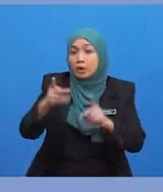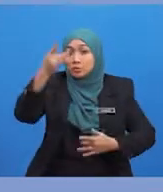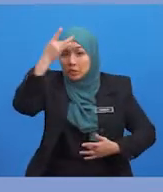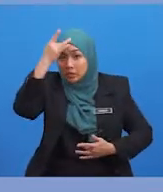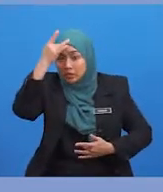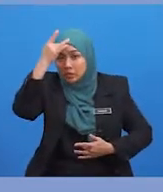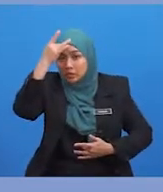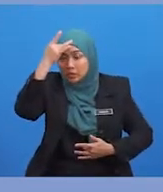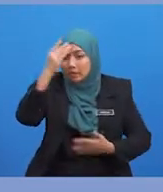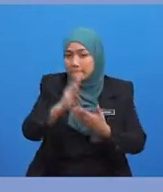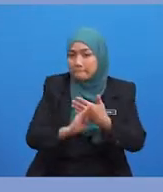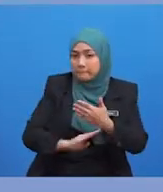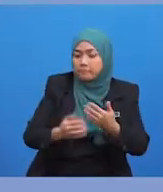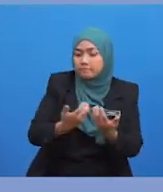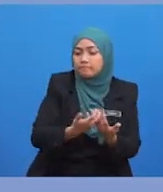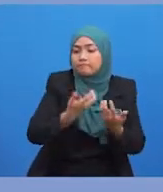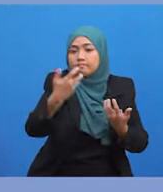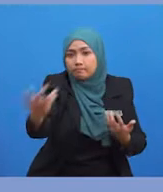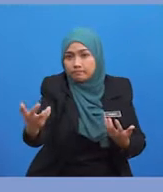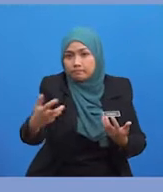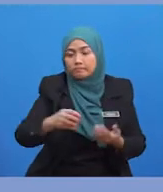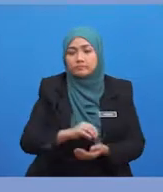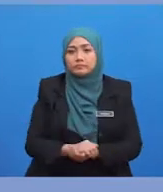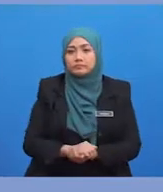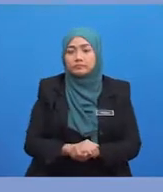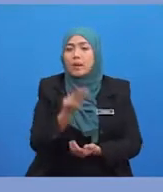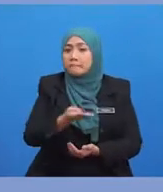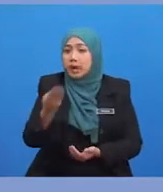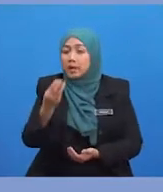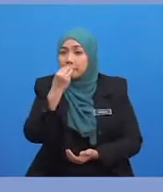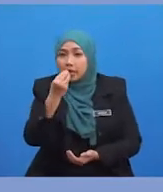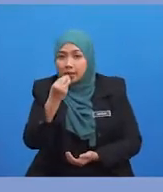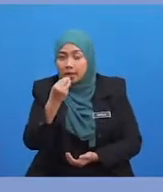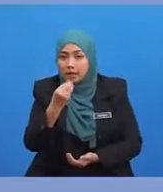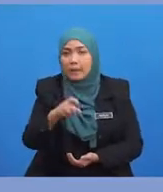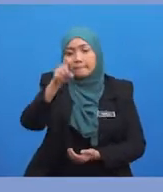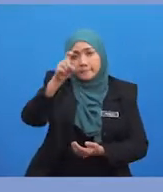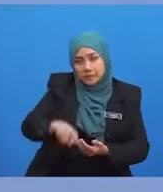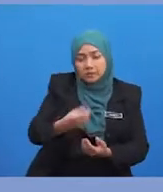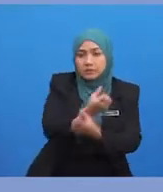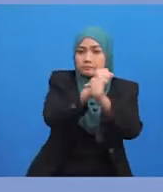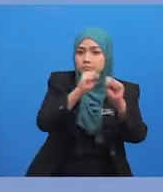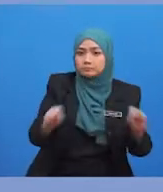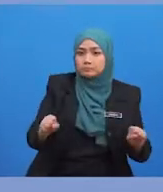diasingkan, bahan makanan perlulah disediakan dalam keadaan yang bersih.